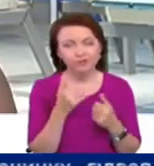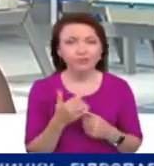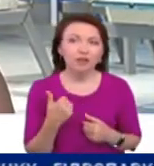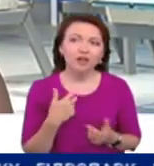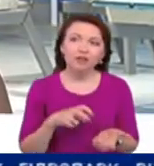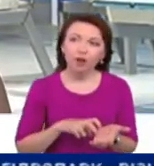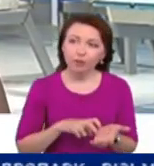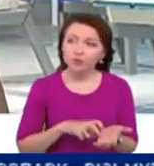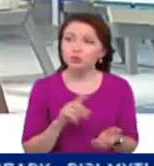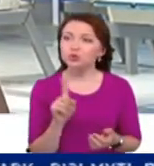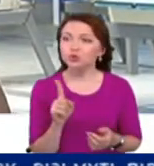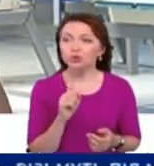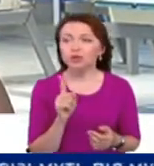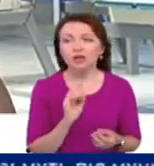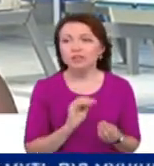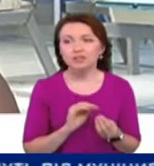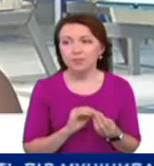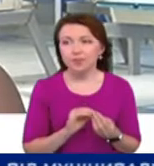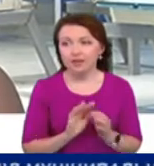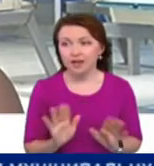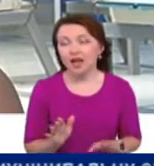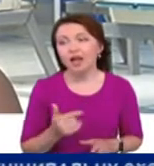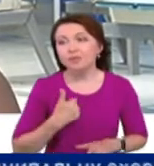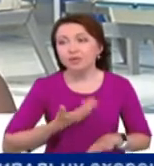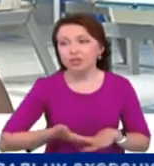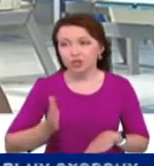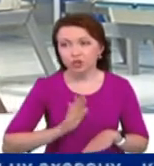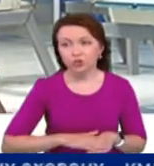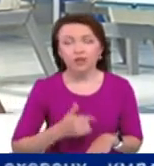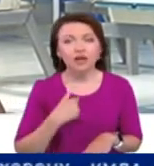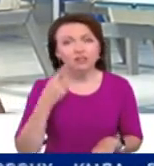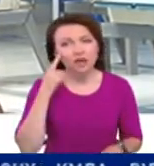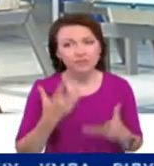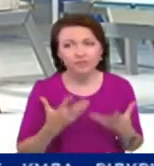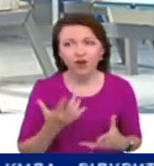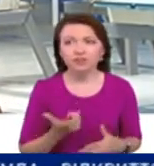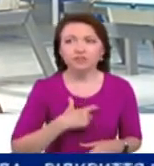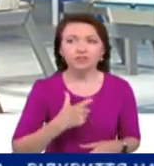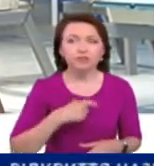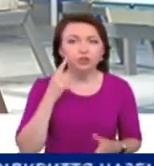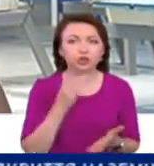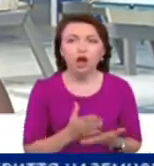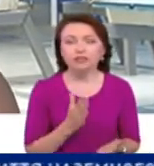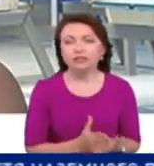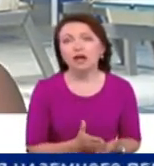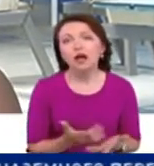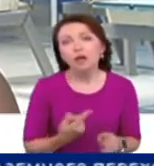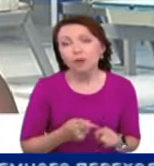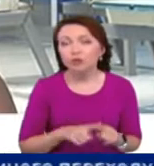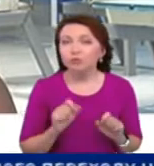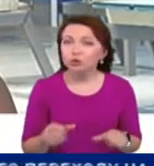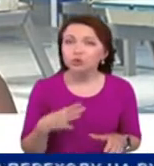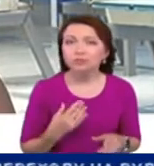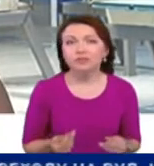боюсь за то, что я просто нестабильная, поэтому мне тяжело. Я сомневаюсь в себе очень часто, поэтому, может, это